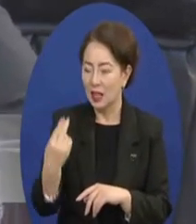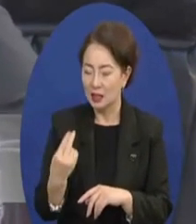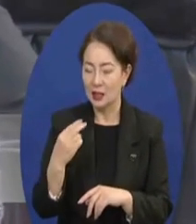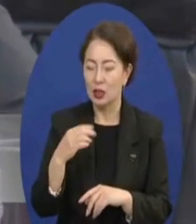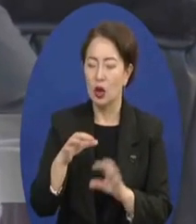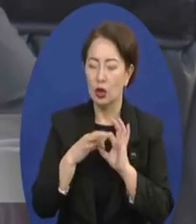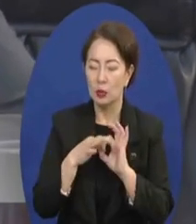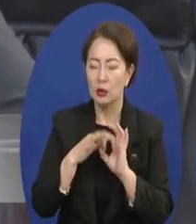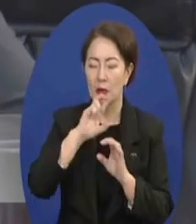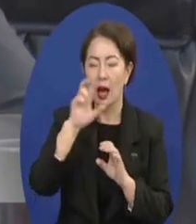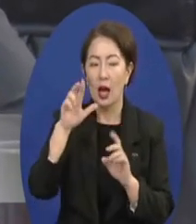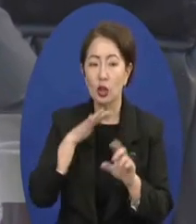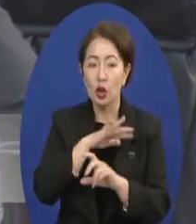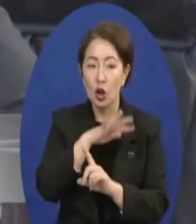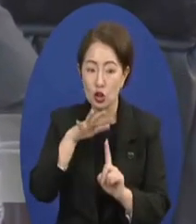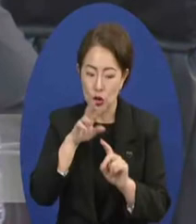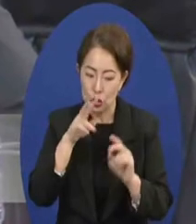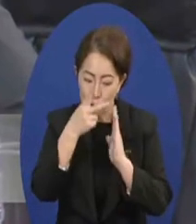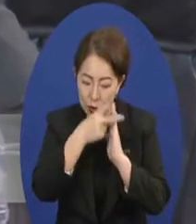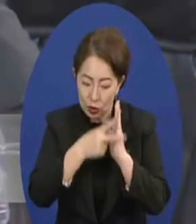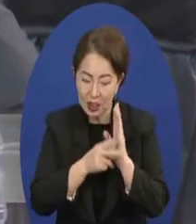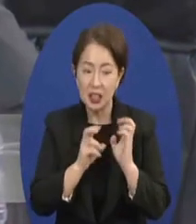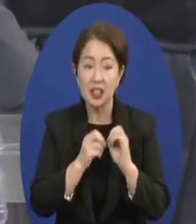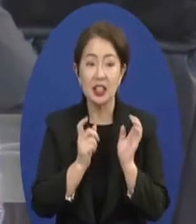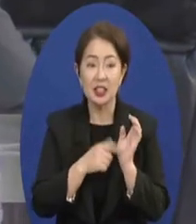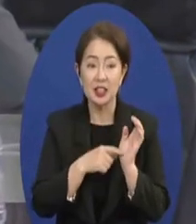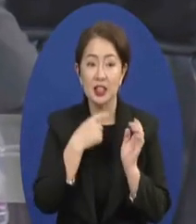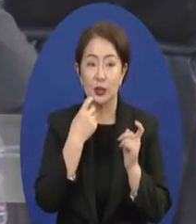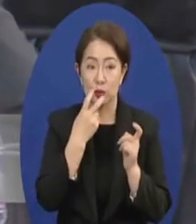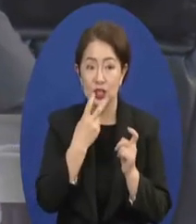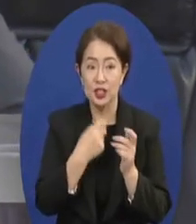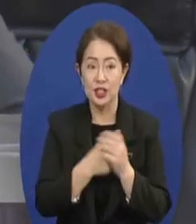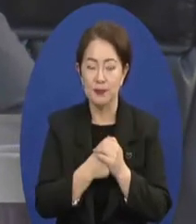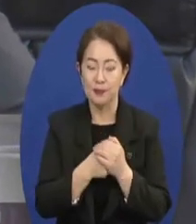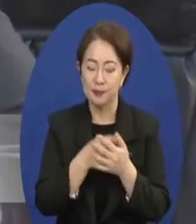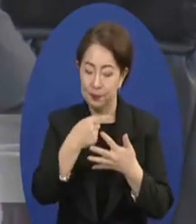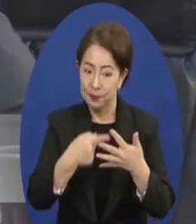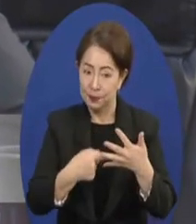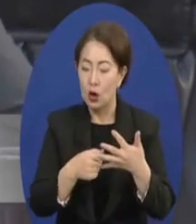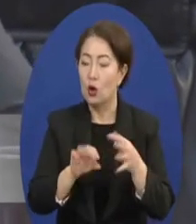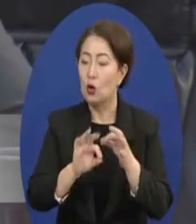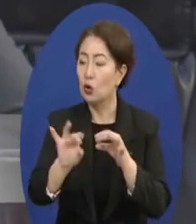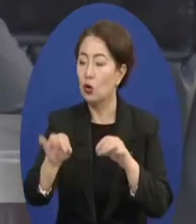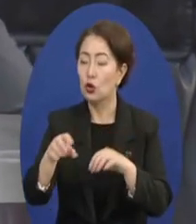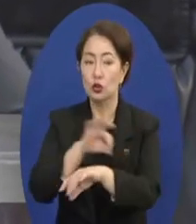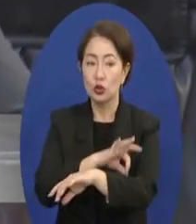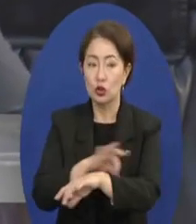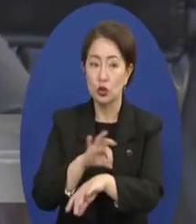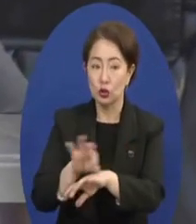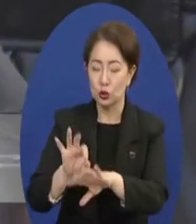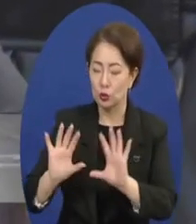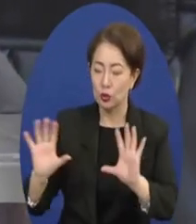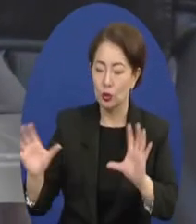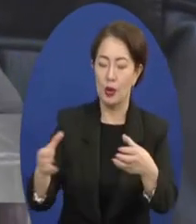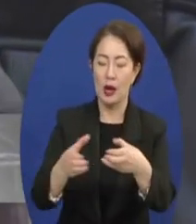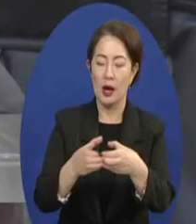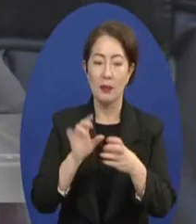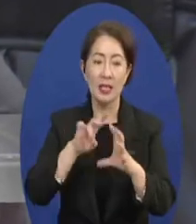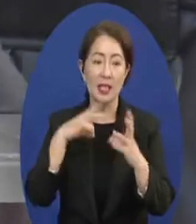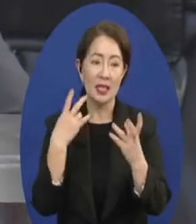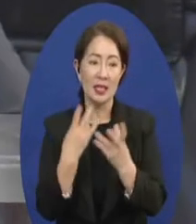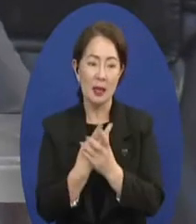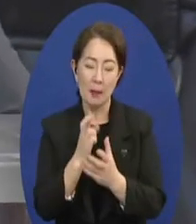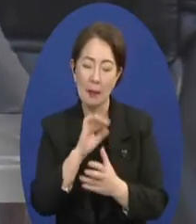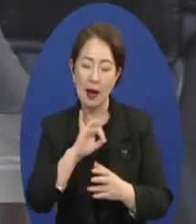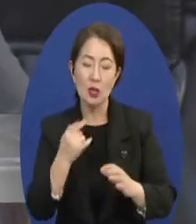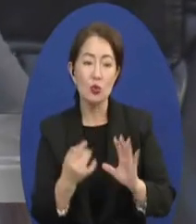зайлшгүй шаардлагатай гэж үзэж байгаа. За мөн одоо бусад төслүүд дээр нэгдсэн байр суурь одоо та бүхний хувьд ямар